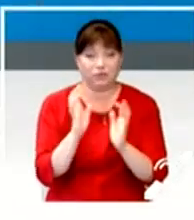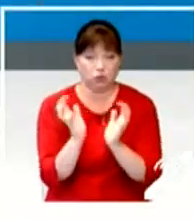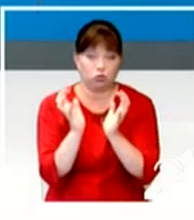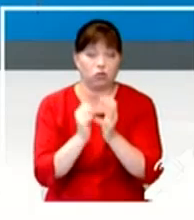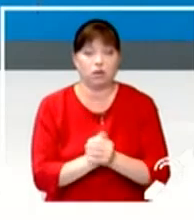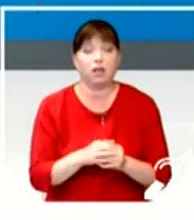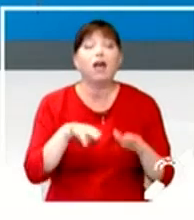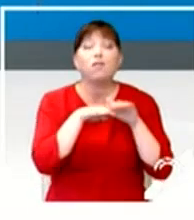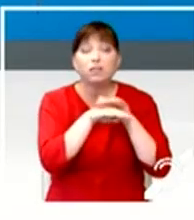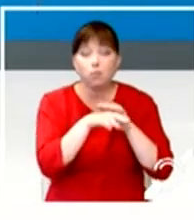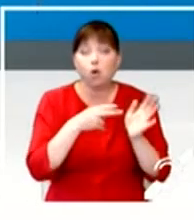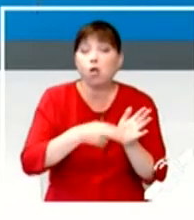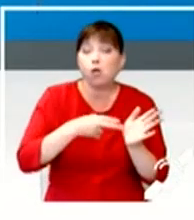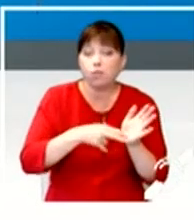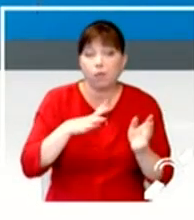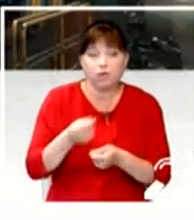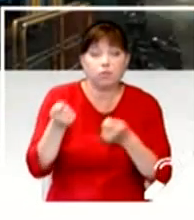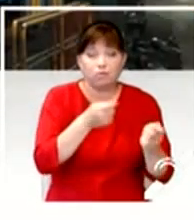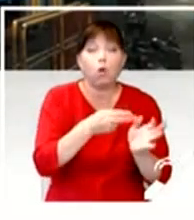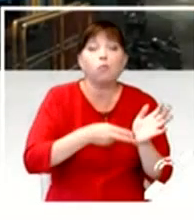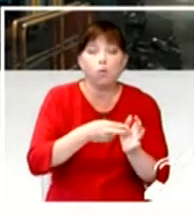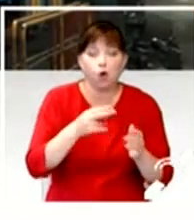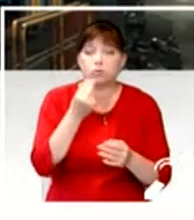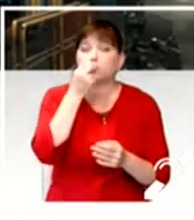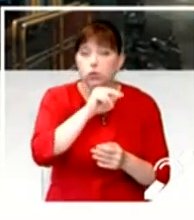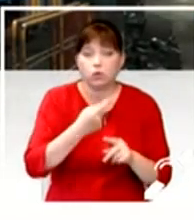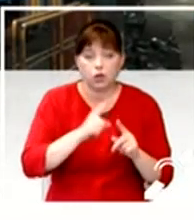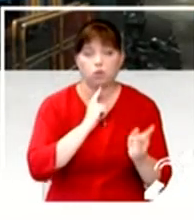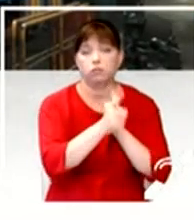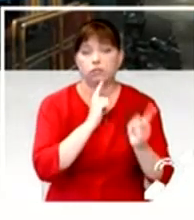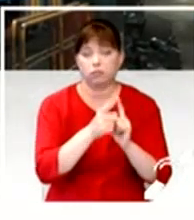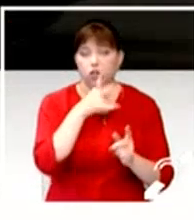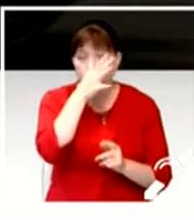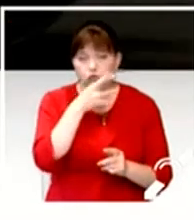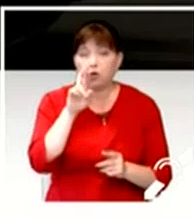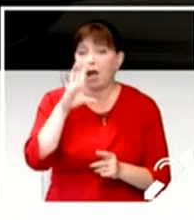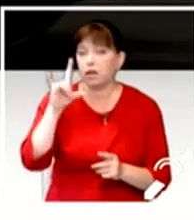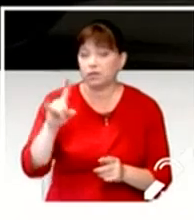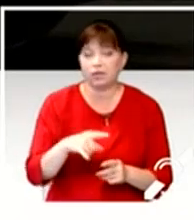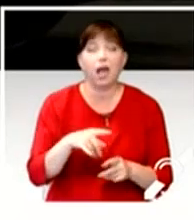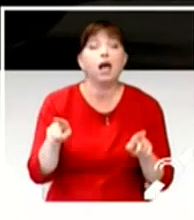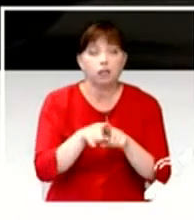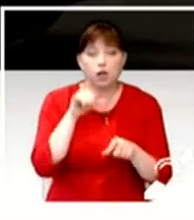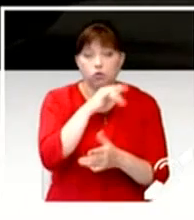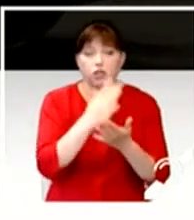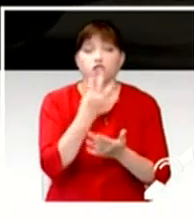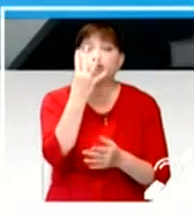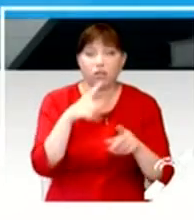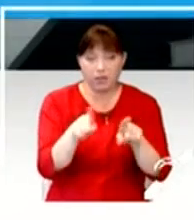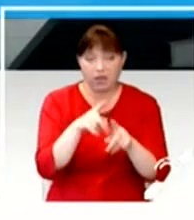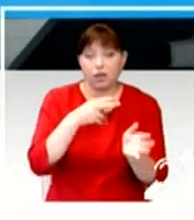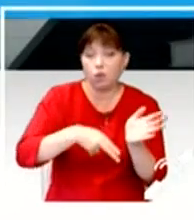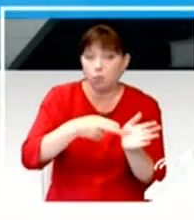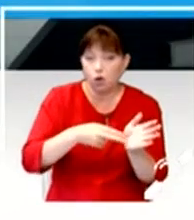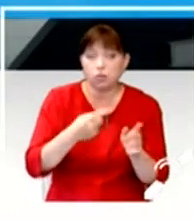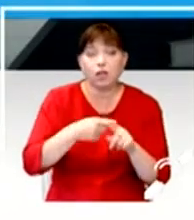состоянии. În depoul de locomotive a fost adus și trenul modernizat care circulă pe linia Chișinău-Iași. CFM are în dotare 4 astfel de